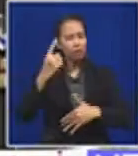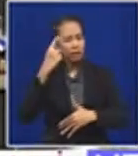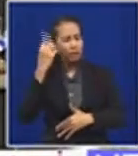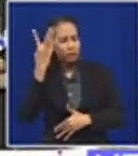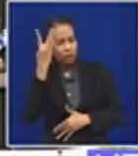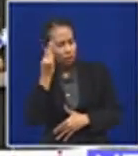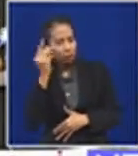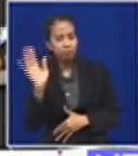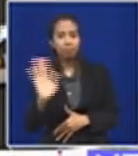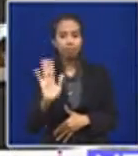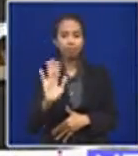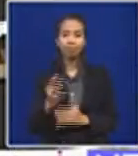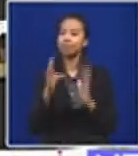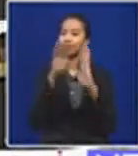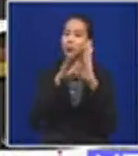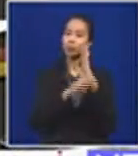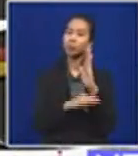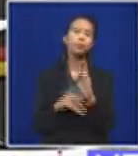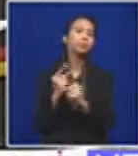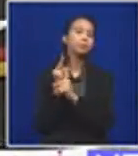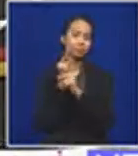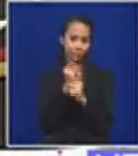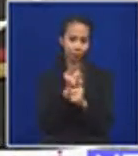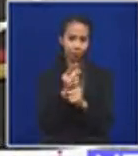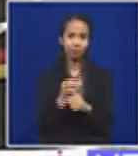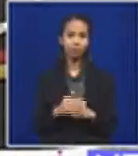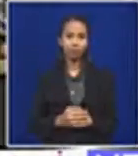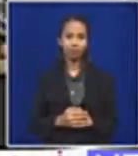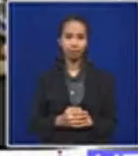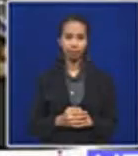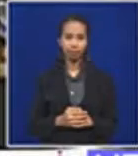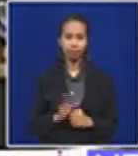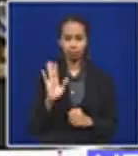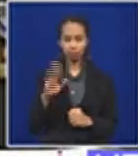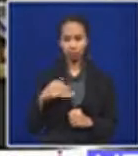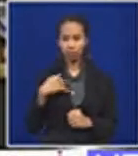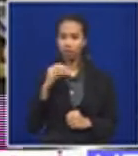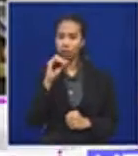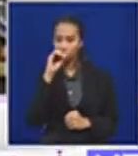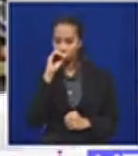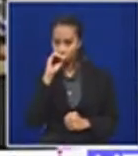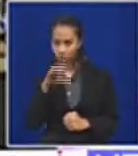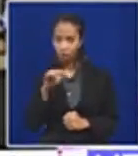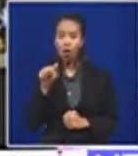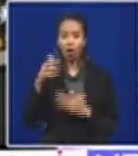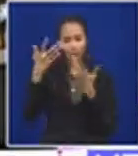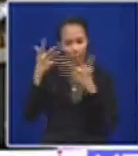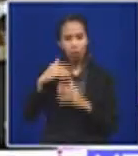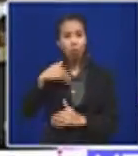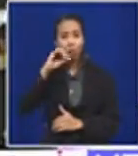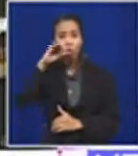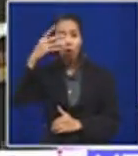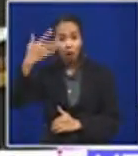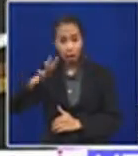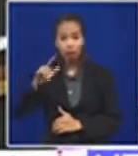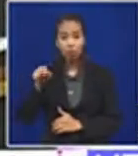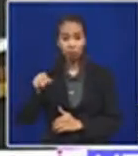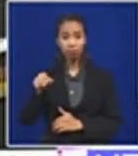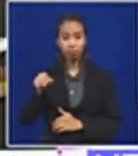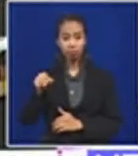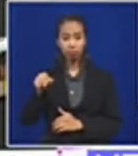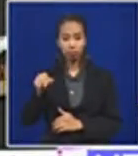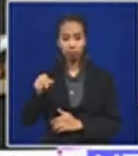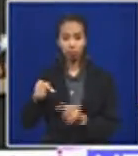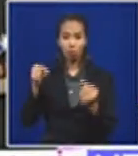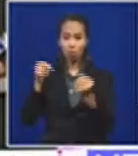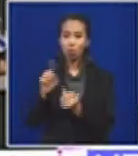พราะว่าทุกอย่างนั้นเป็นไปตามขั้นตอนค่ะ ได้กำชับท่านผู้จัดการนครบาลไปแล้วนะครับในเรื่อง